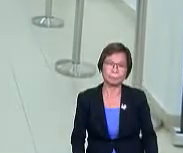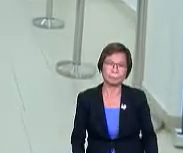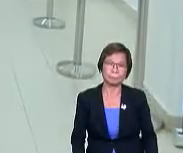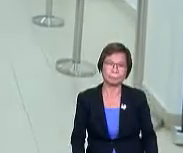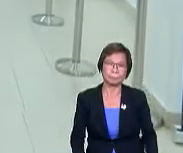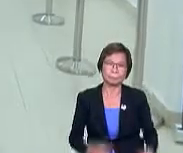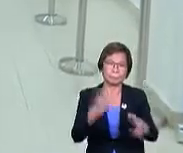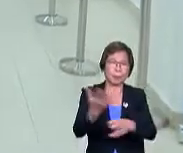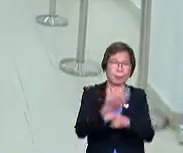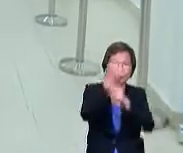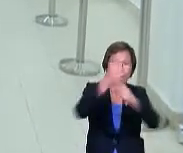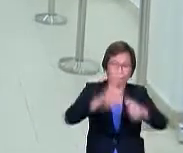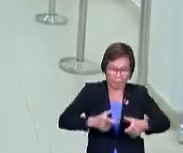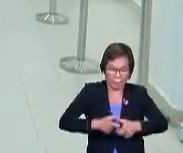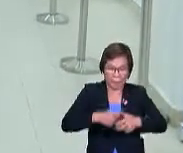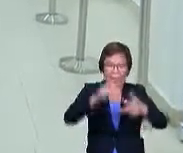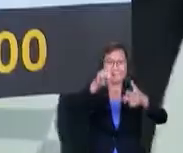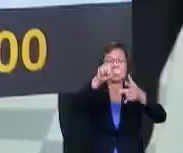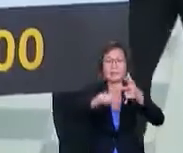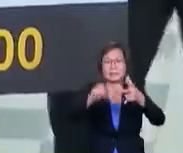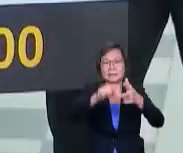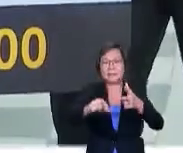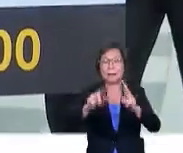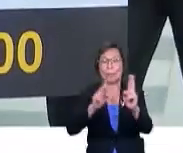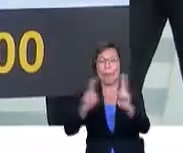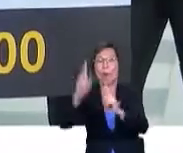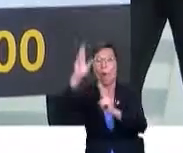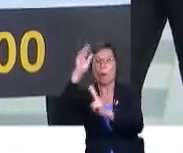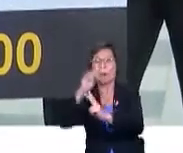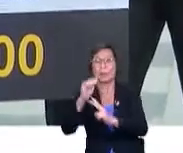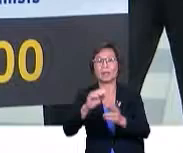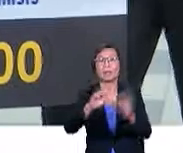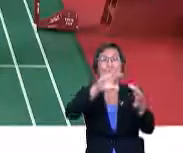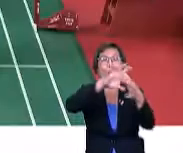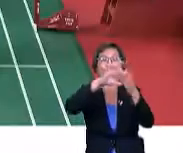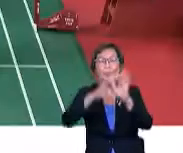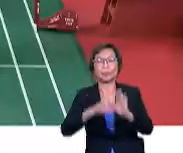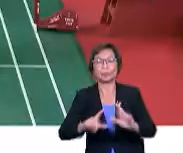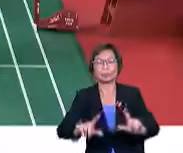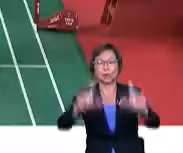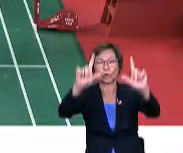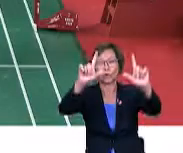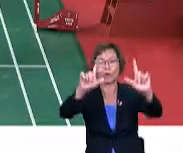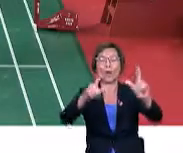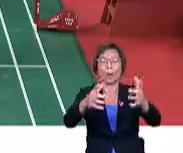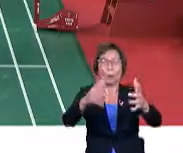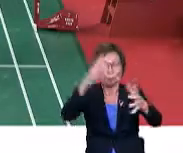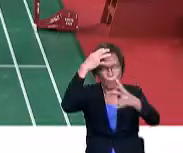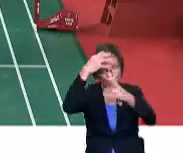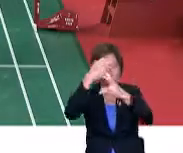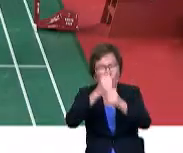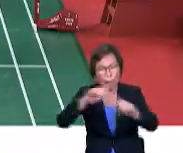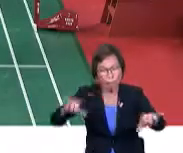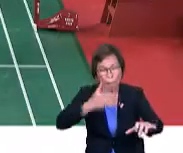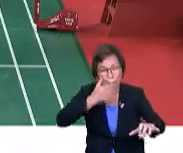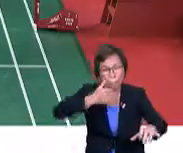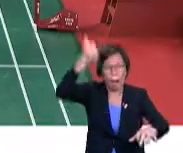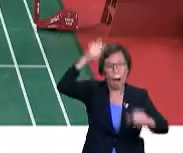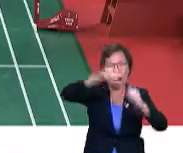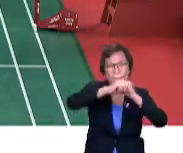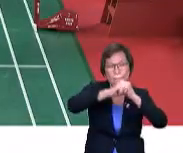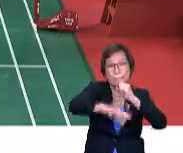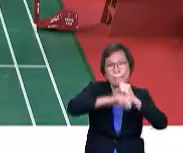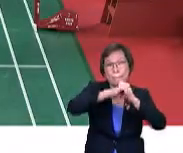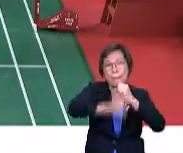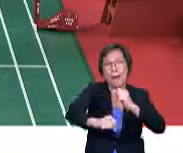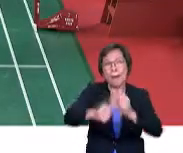Dalam pada itu, pemenang pingat gangsa acara bergulat laki Olimpik Tokyo 2020 Aaron Chia So Wuyi berazam mahu melakukan yang terbaik pada kempen Piala